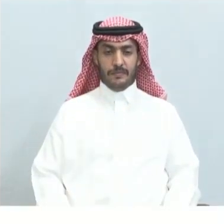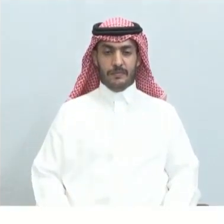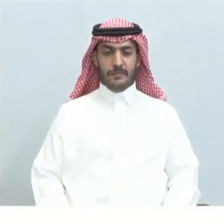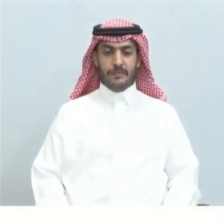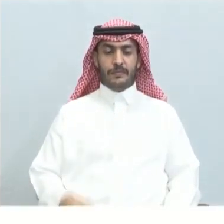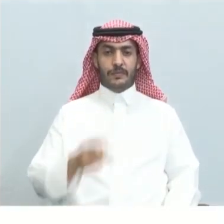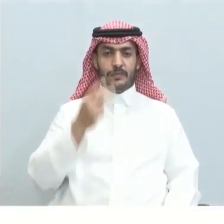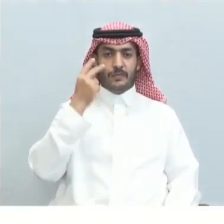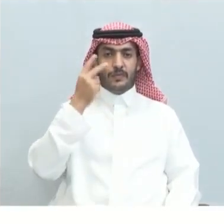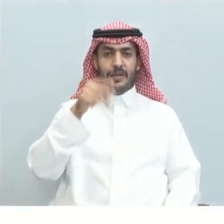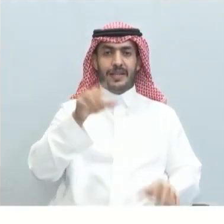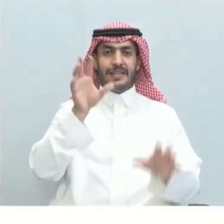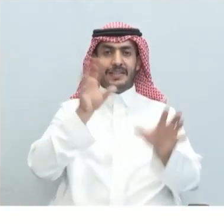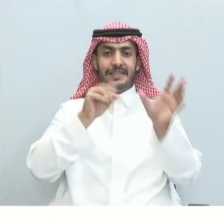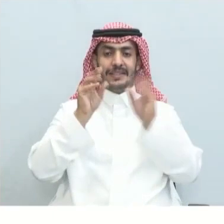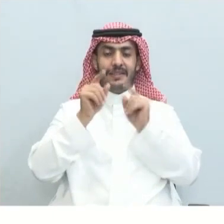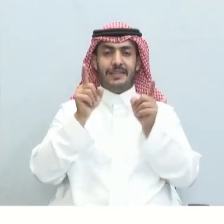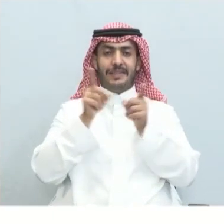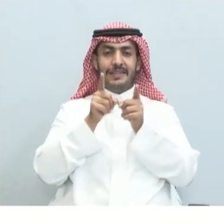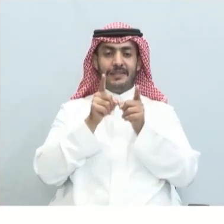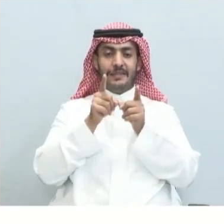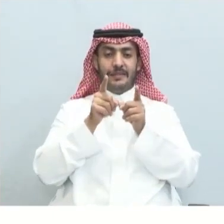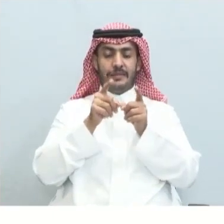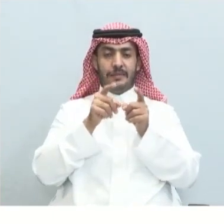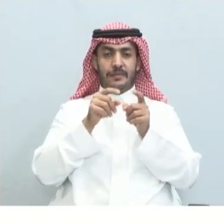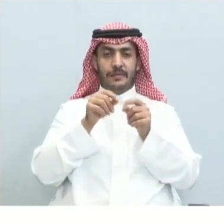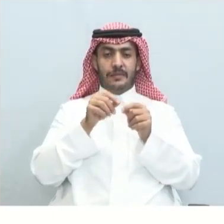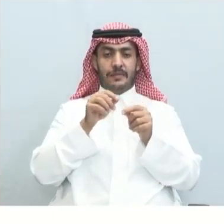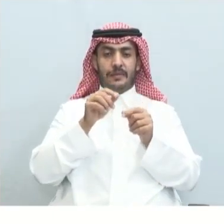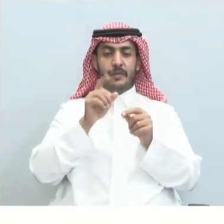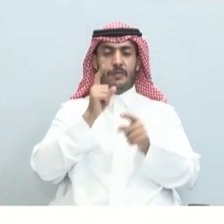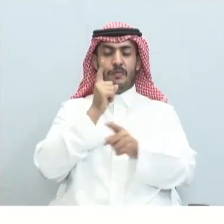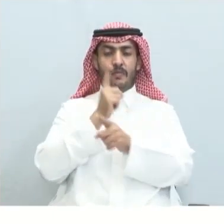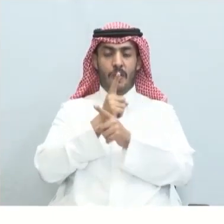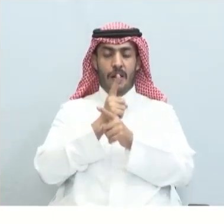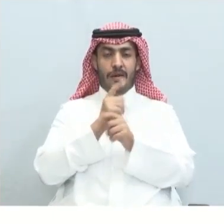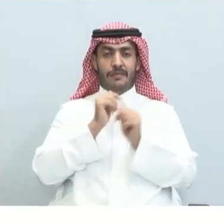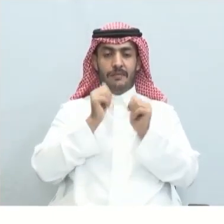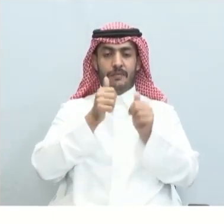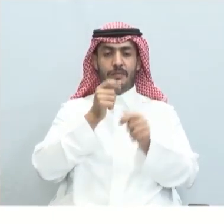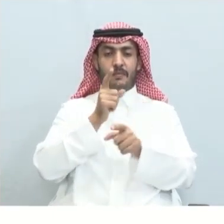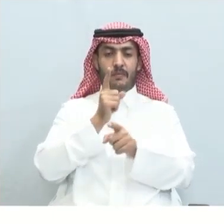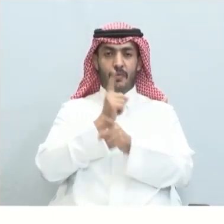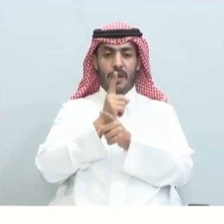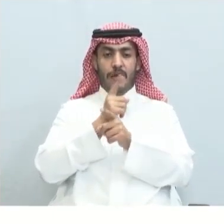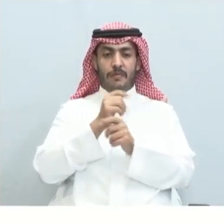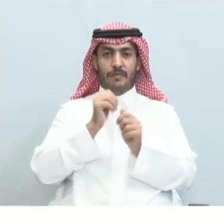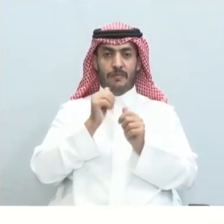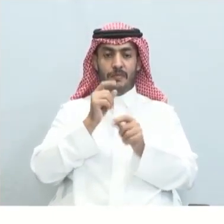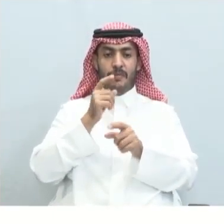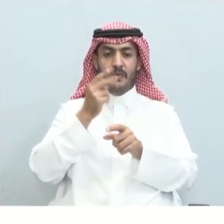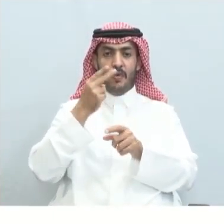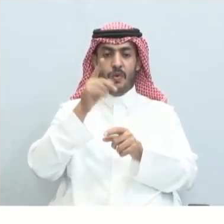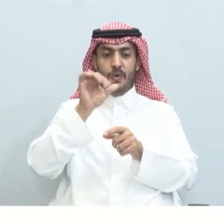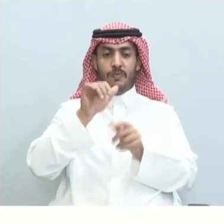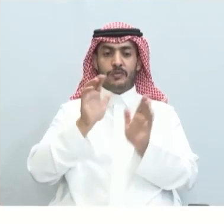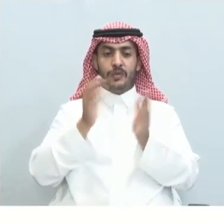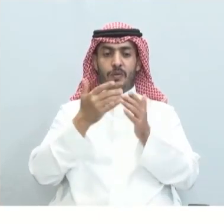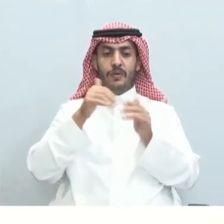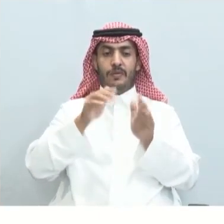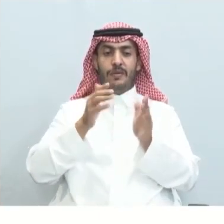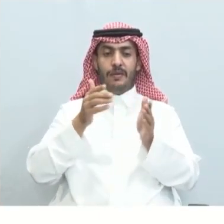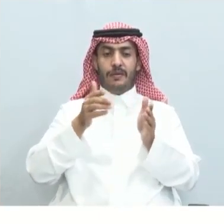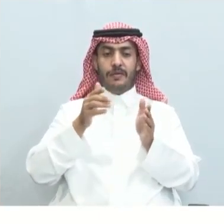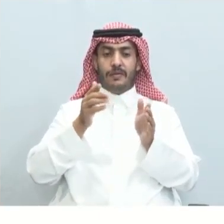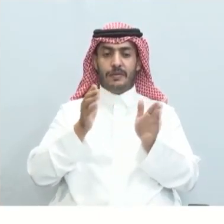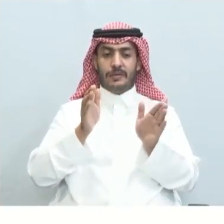لنشاهد هذه القصه القصيره قام المعلم او معلم العلوم بوضع صندوق على